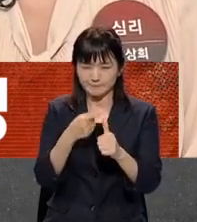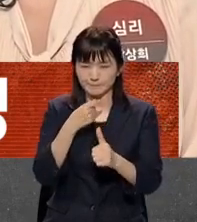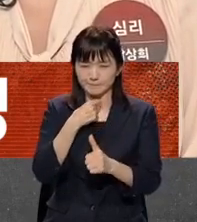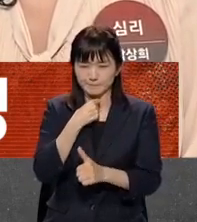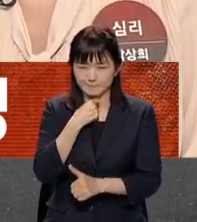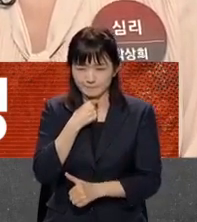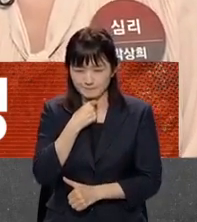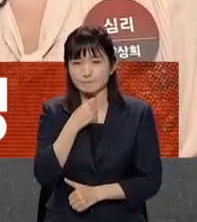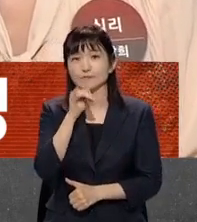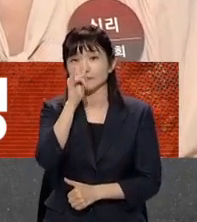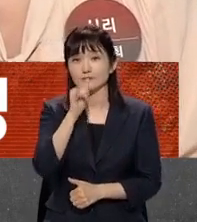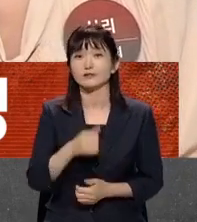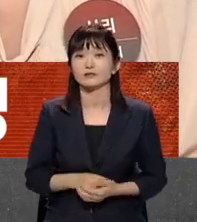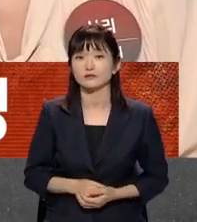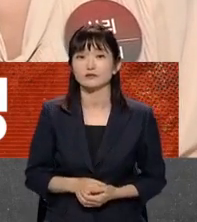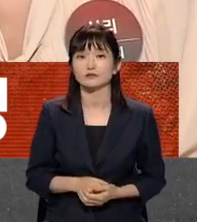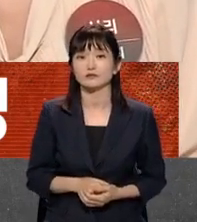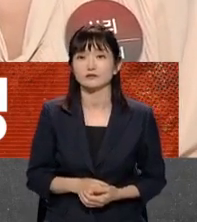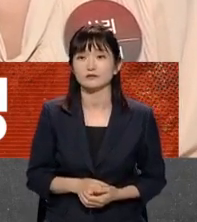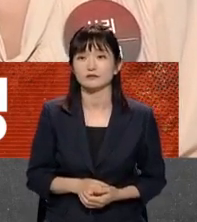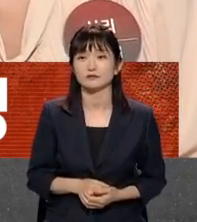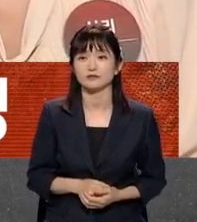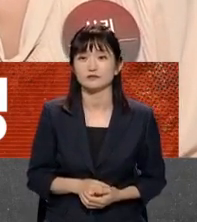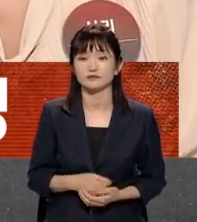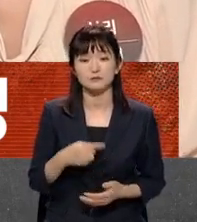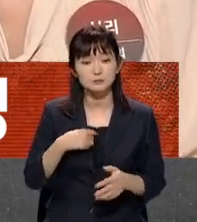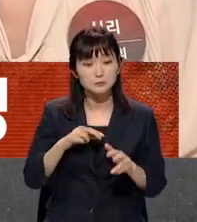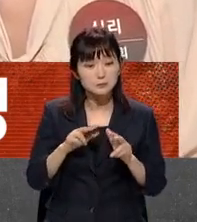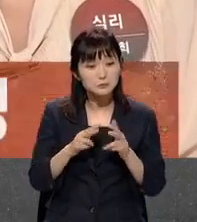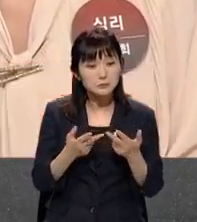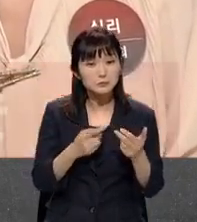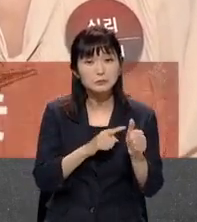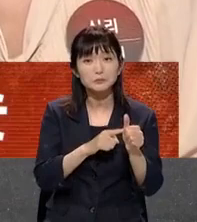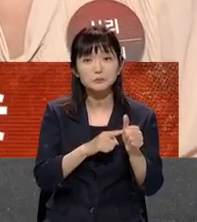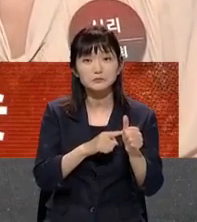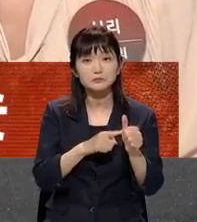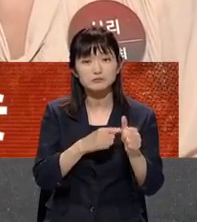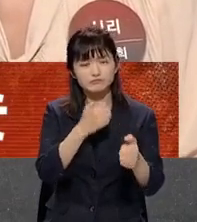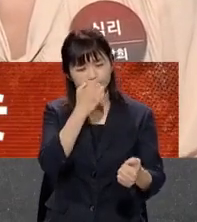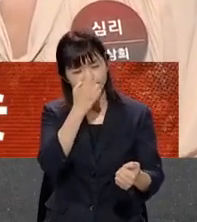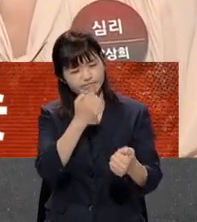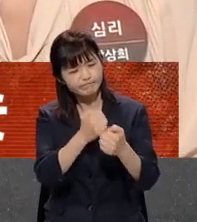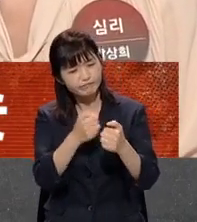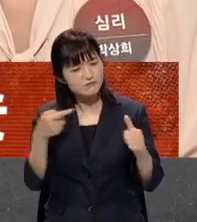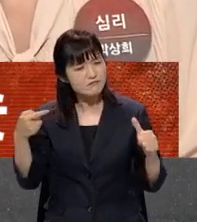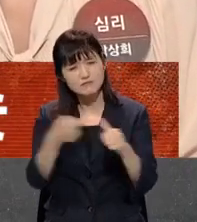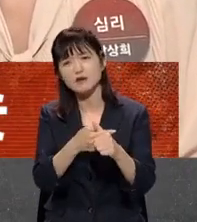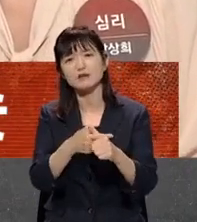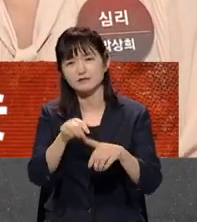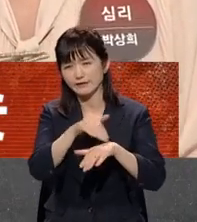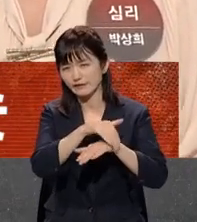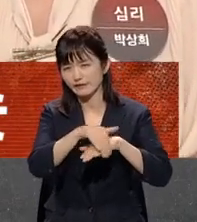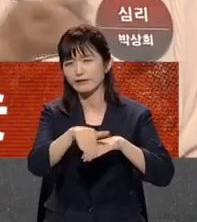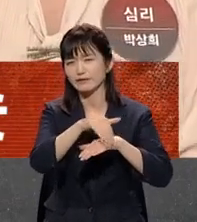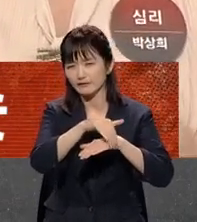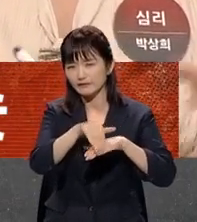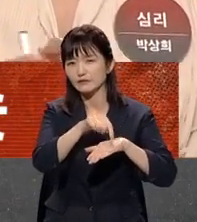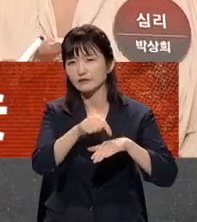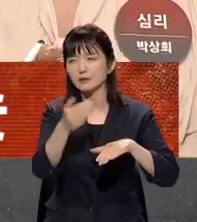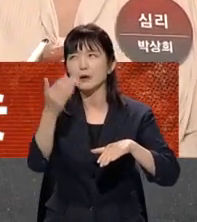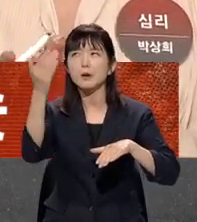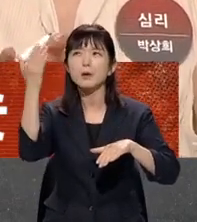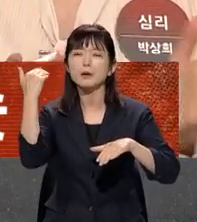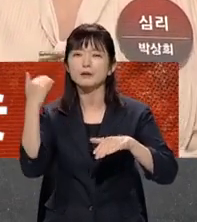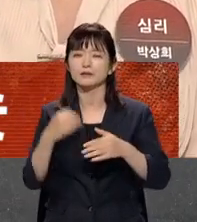많았다는게 짐이 지금 이미 밝혀졌기 때문에 사실 본인이 묻지만 범죄를 계획했다고 저는 생각을 하거든요 그렇기 때문에 그 전에